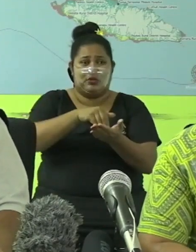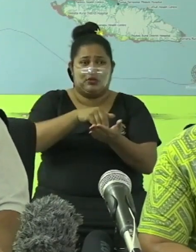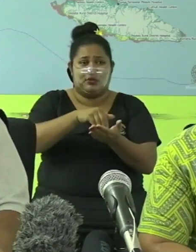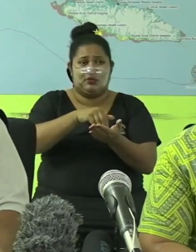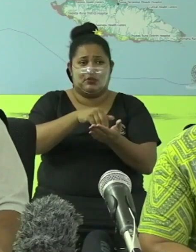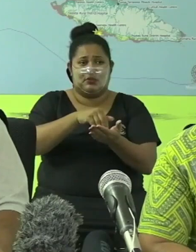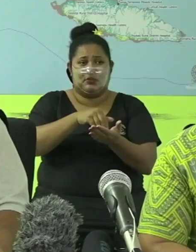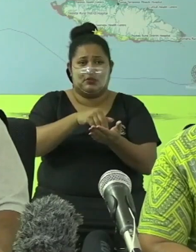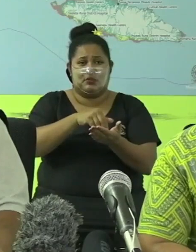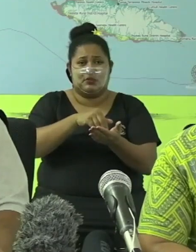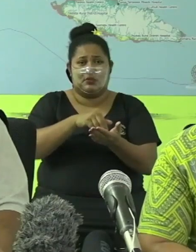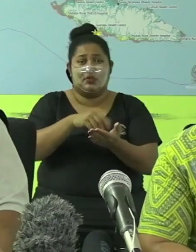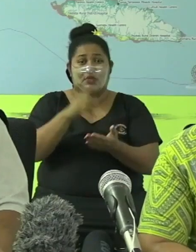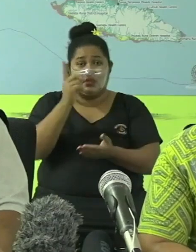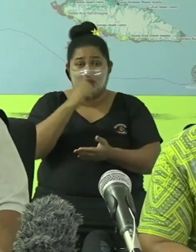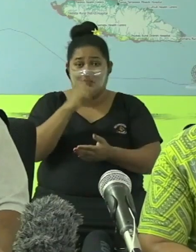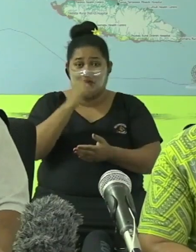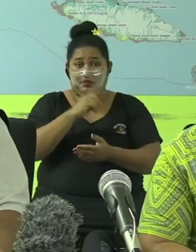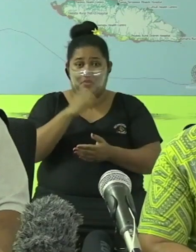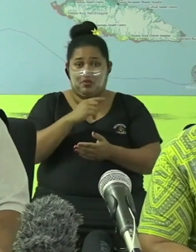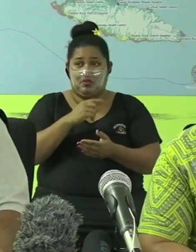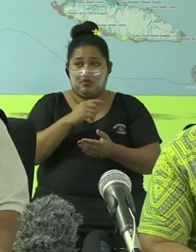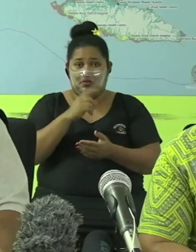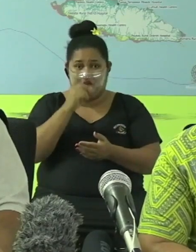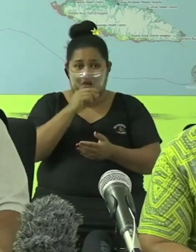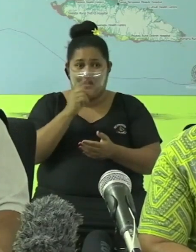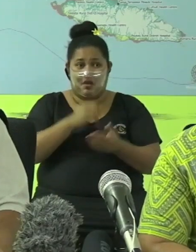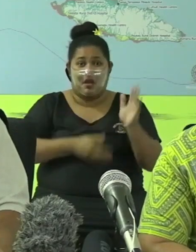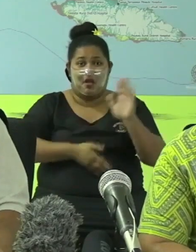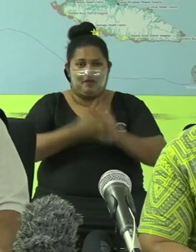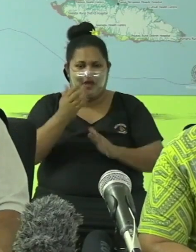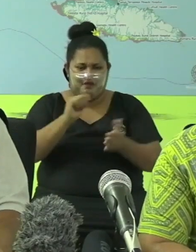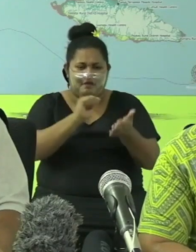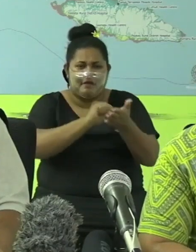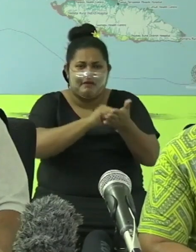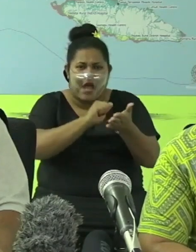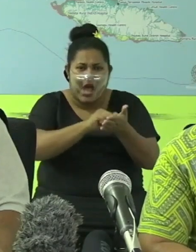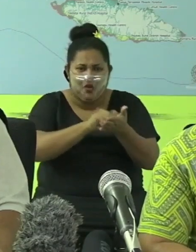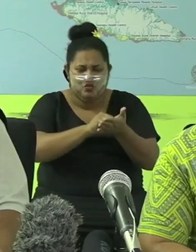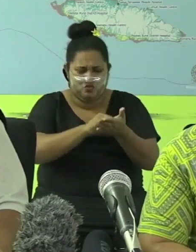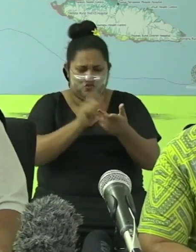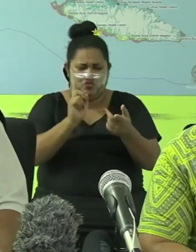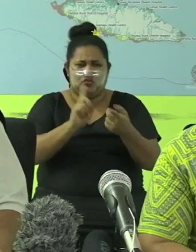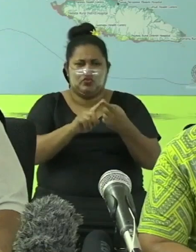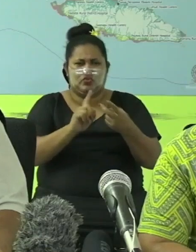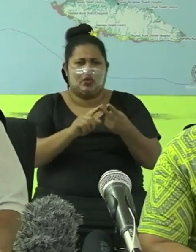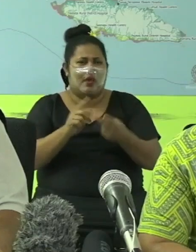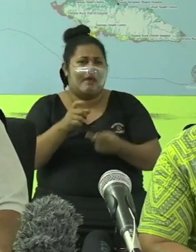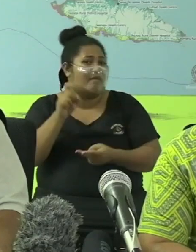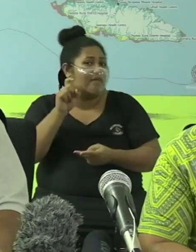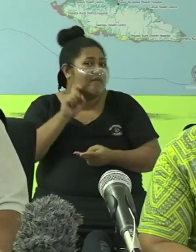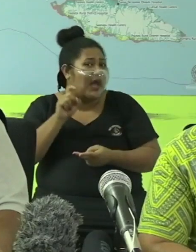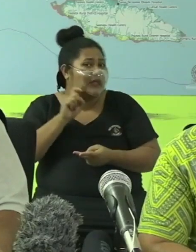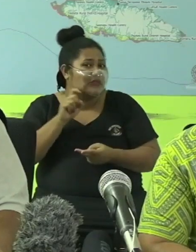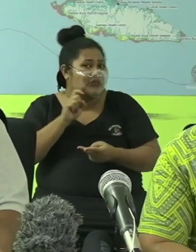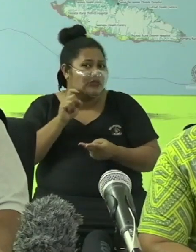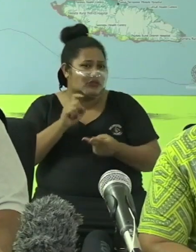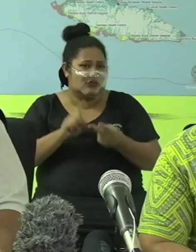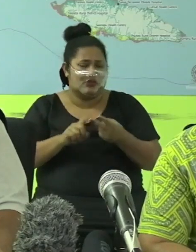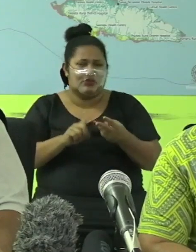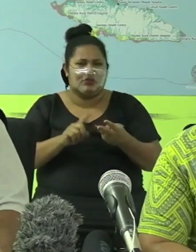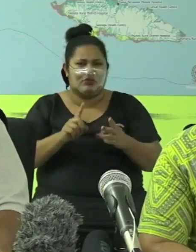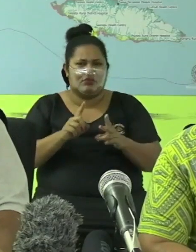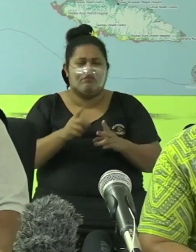anga i waile Atunuu e waai a maise i tulaga tau mawha. O tulaga tau vai fo i lea fuala